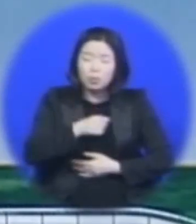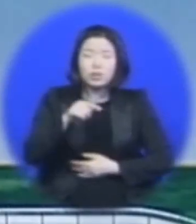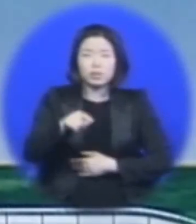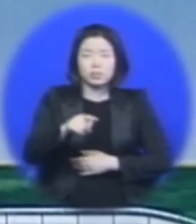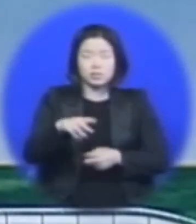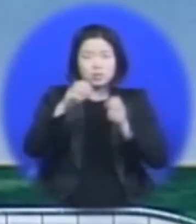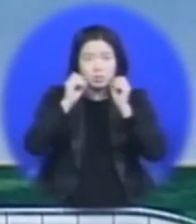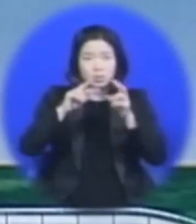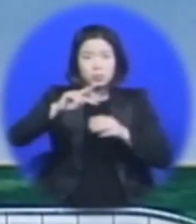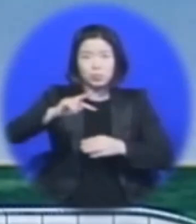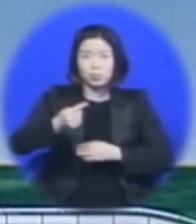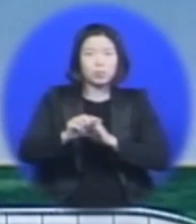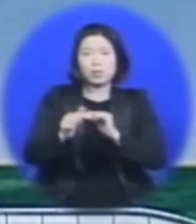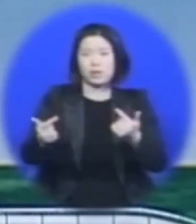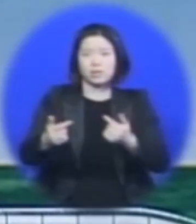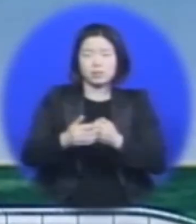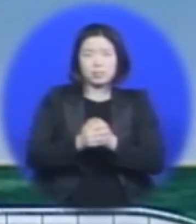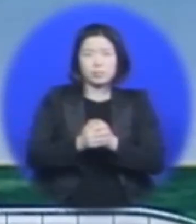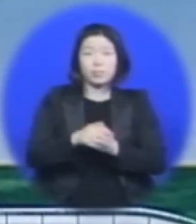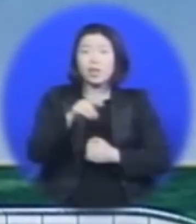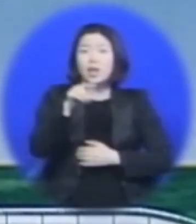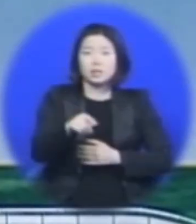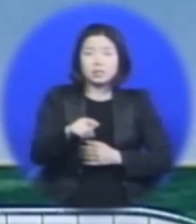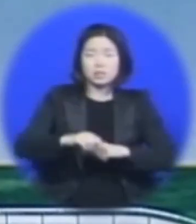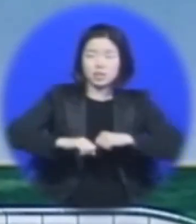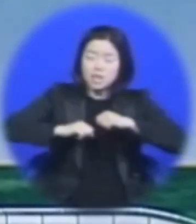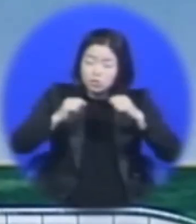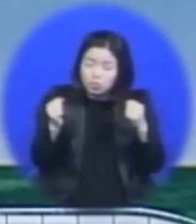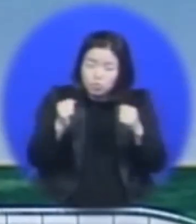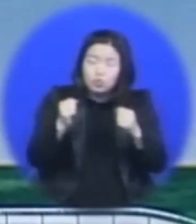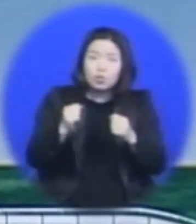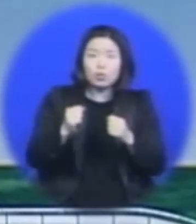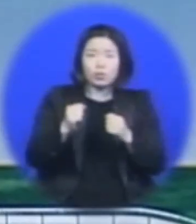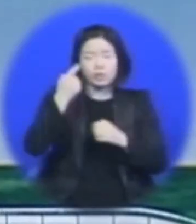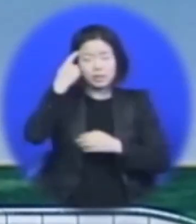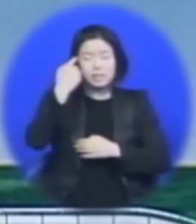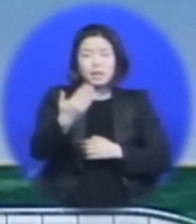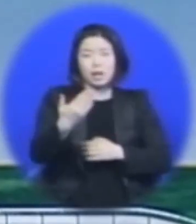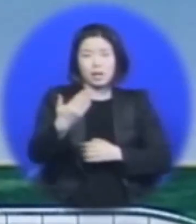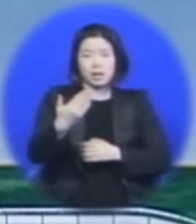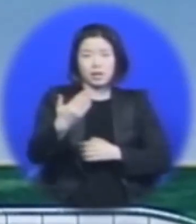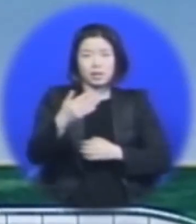선교도 아닙니다 그것이 순종이고 하는